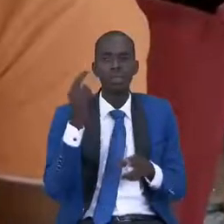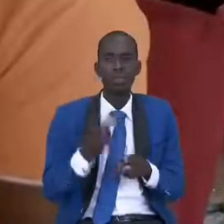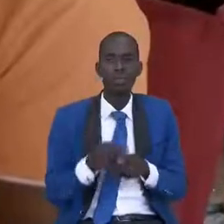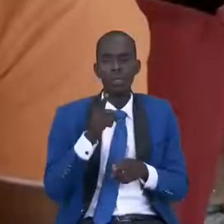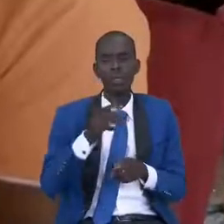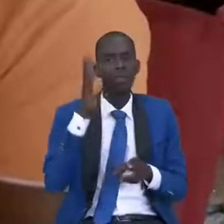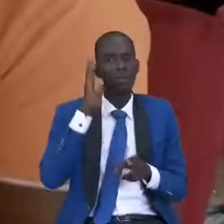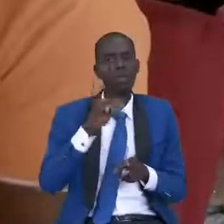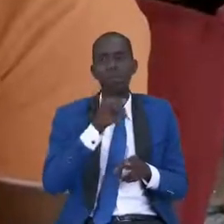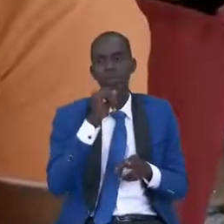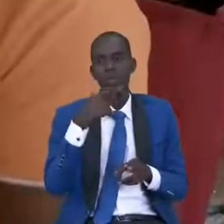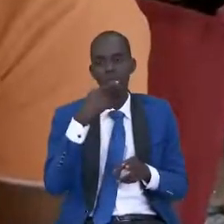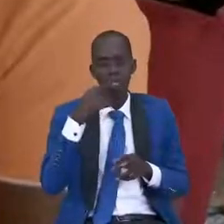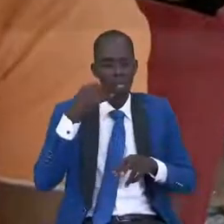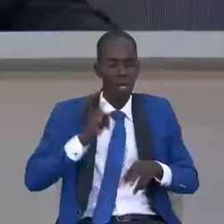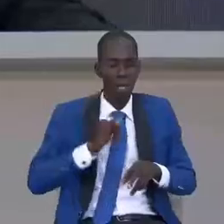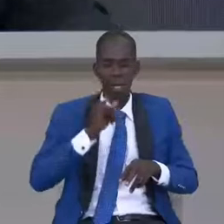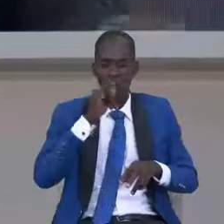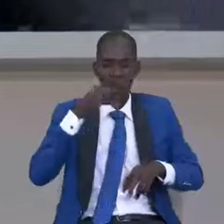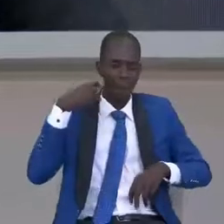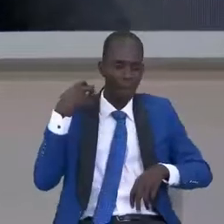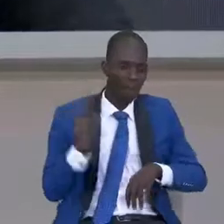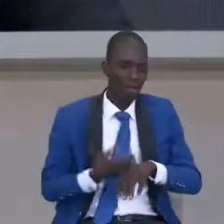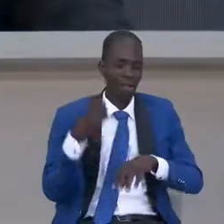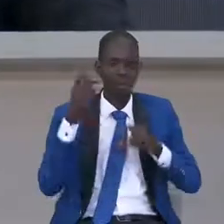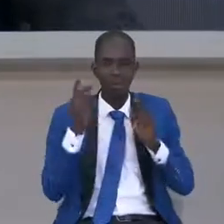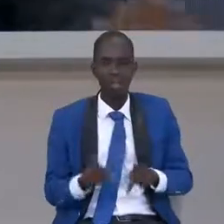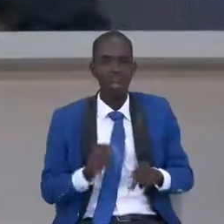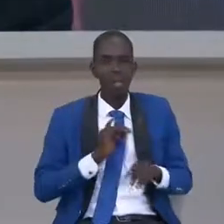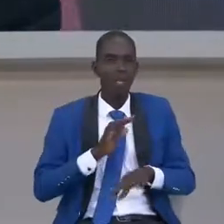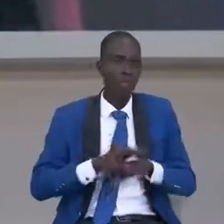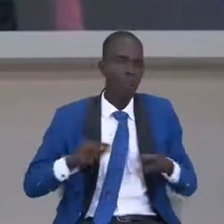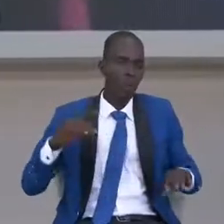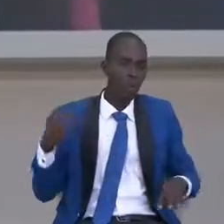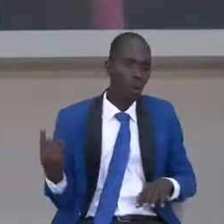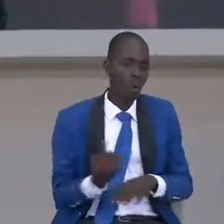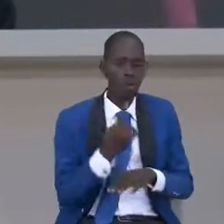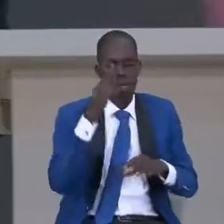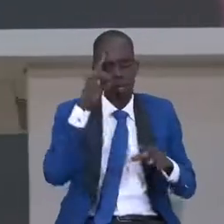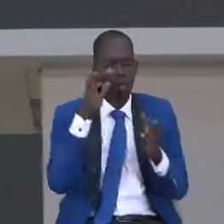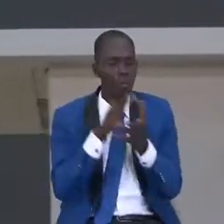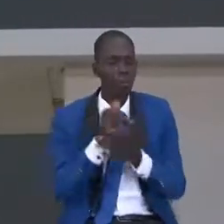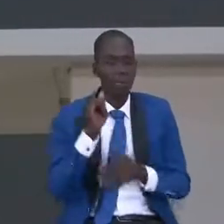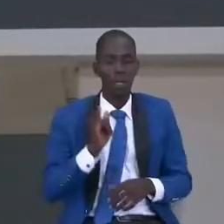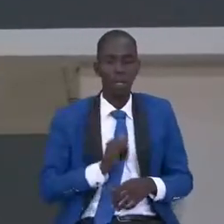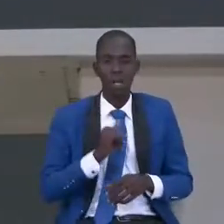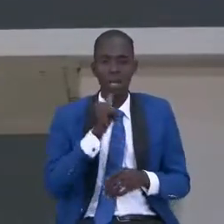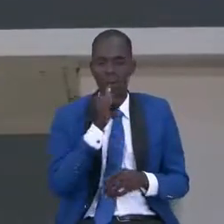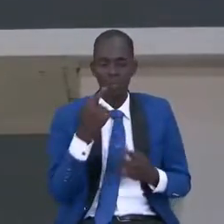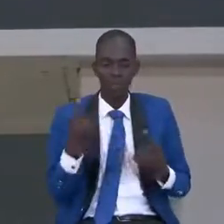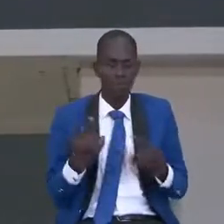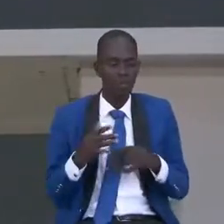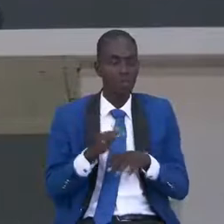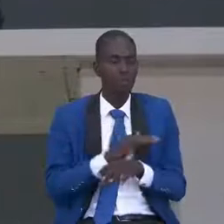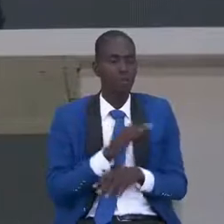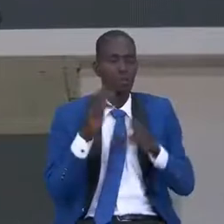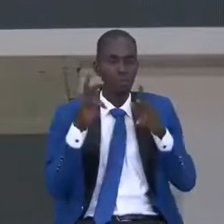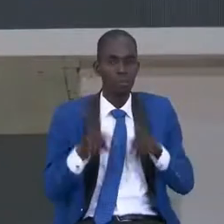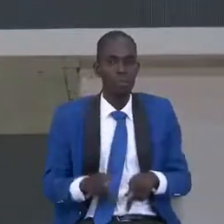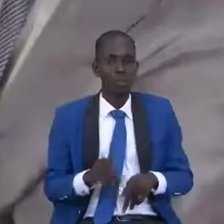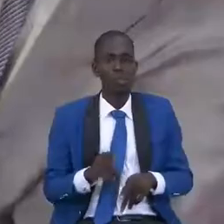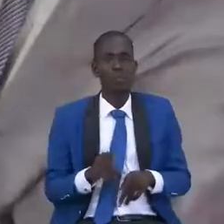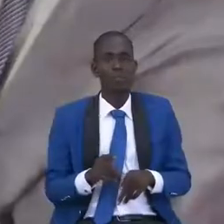je suis difficile, hein. Je ne crois pas toujours, hein. Je suis une personne simple. Je crois ce que Christ a